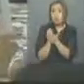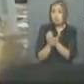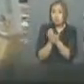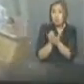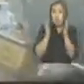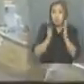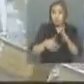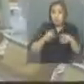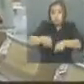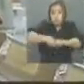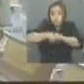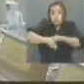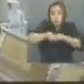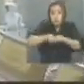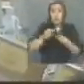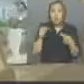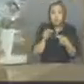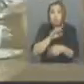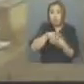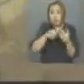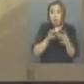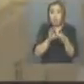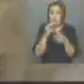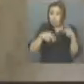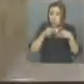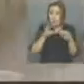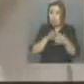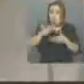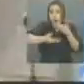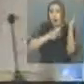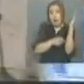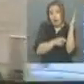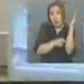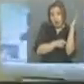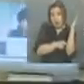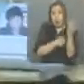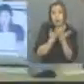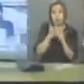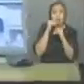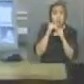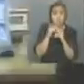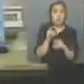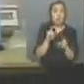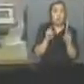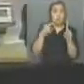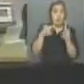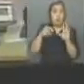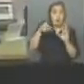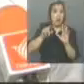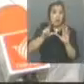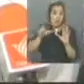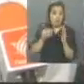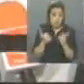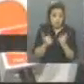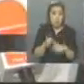าพสถาบันเกษตรเพื่อรักษาเสถียรภาพราคายางกรอบวงเงิน 15,000 ล้านบาทรัฐมนตรีช่วยว่าการกระทรวงเกษ